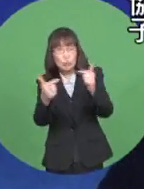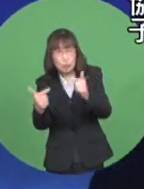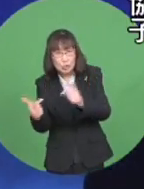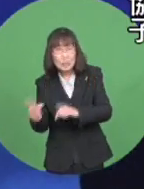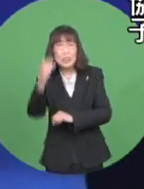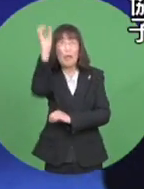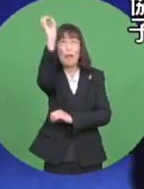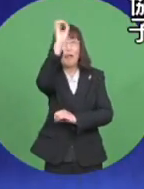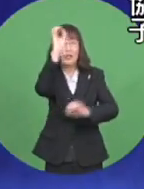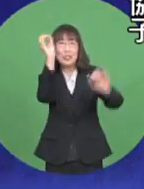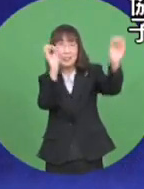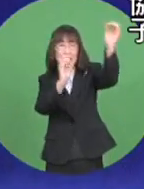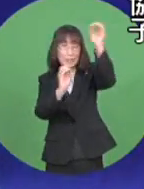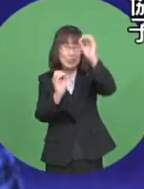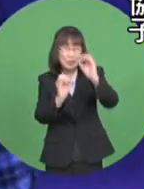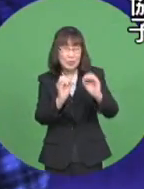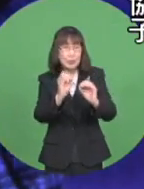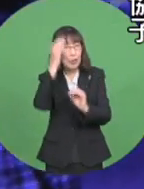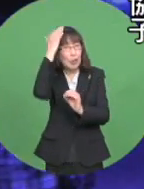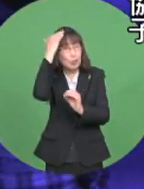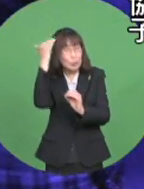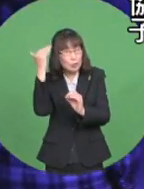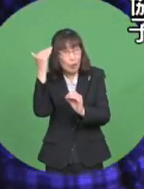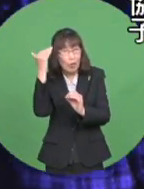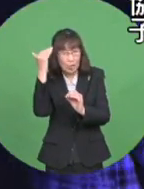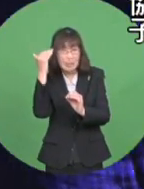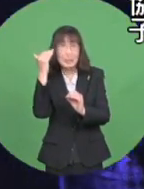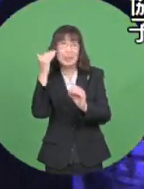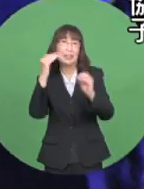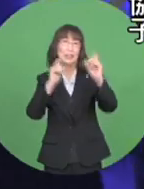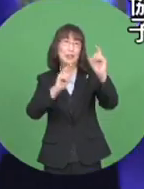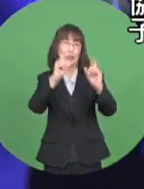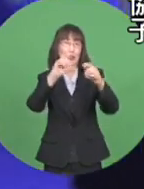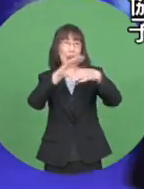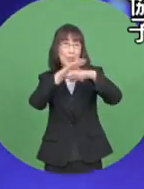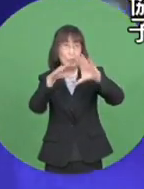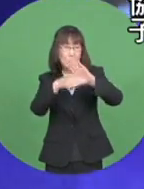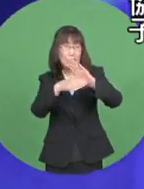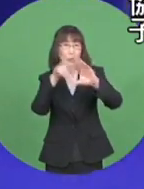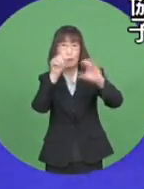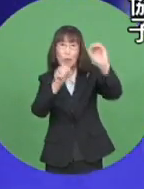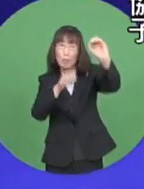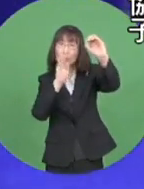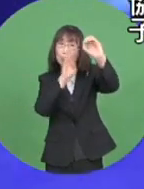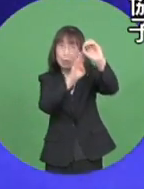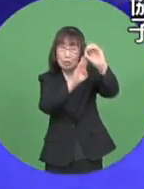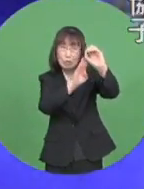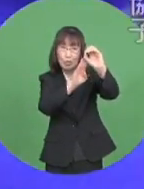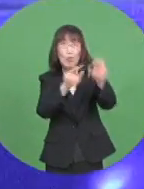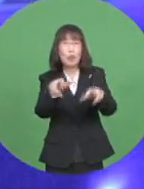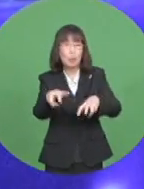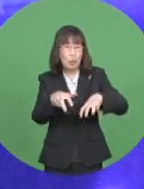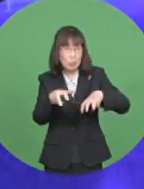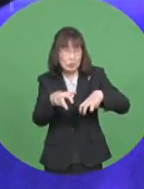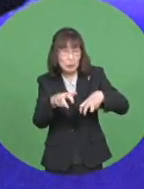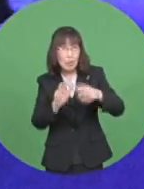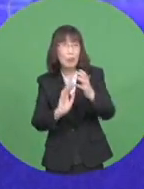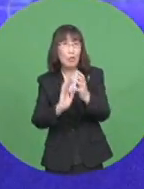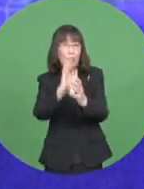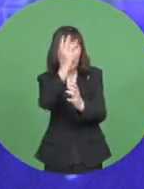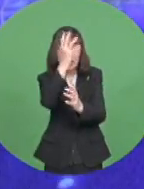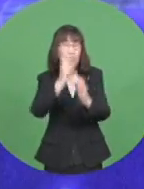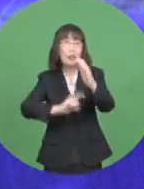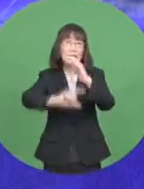落ちてくる黒い象形文字。その文字に触れると文字は動物や炎、太陽などに変化します